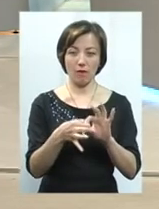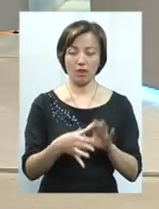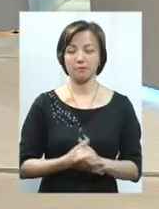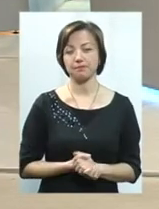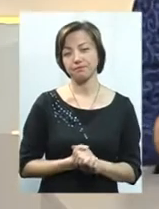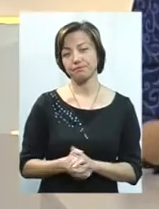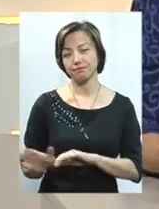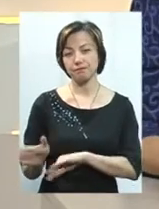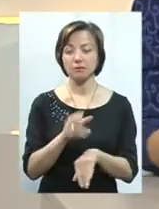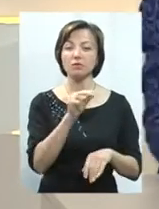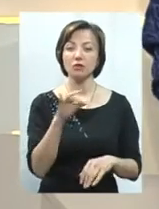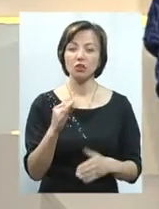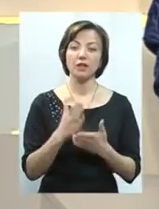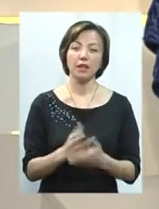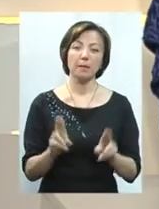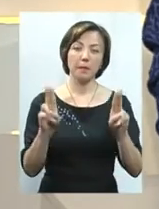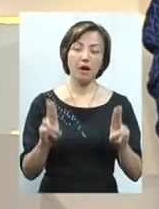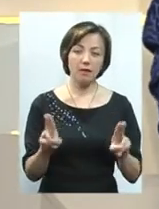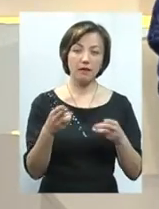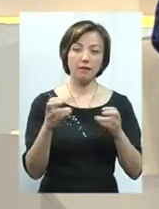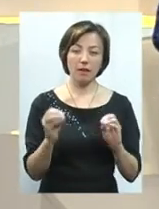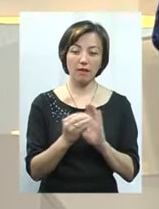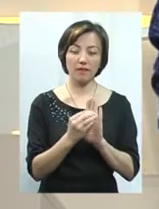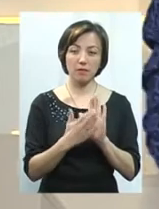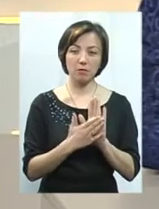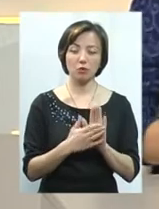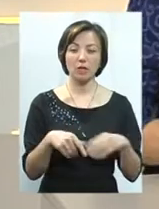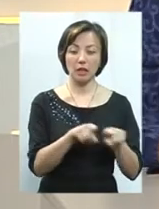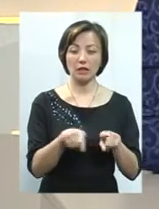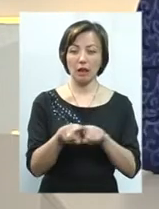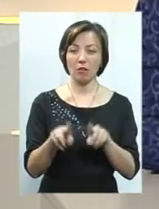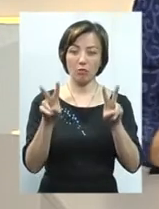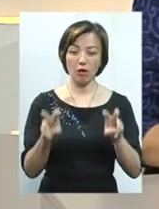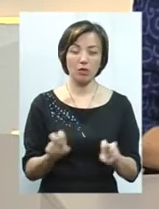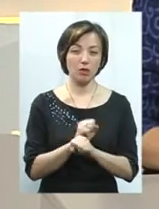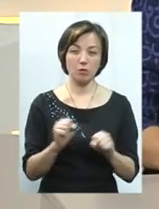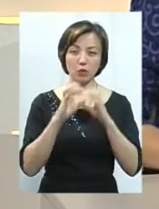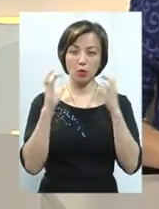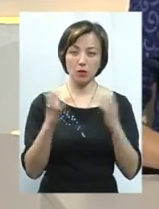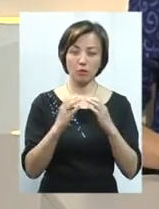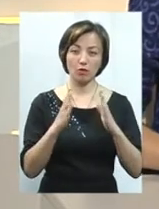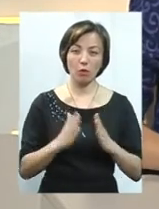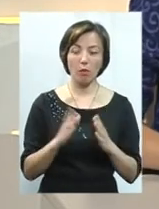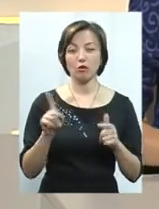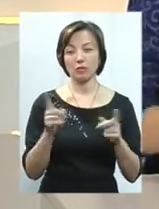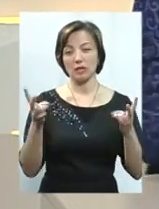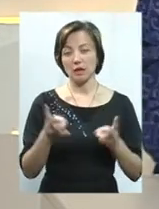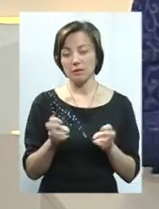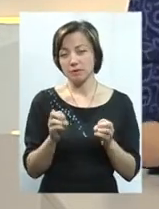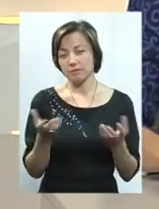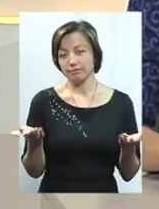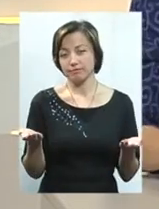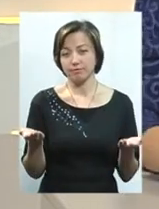Васильовна, чи є правила, де б було б виписано, що такі-такі породи не можна утримувати вдома? Ні. Або для цього треба